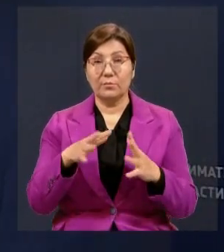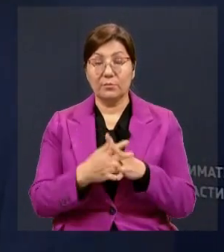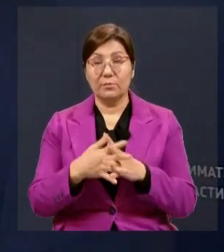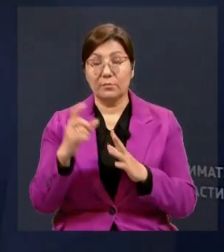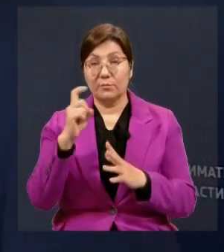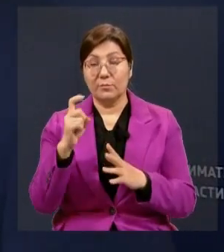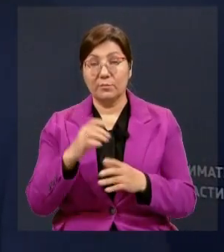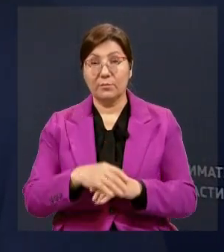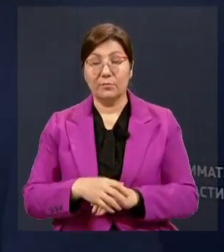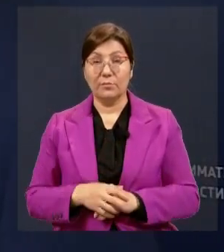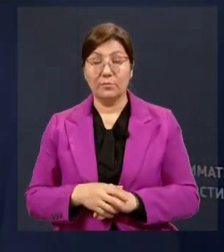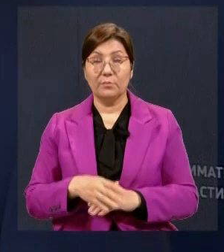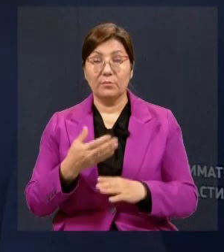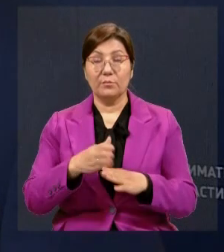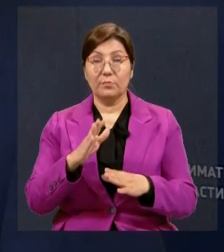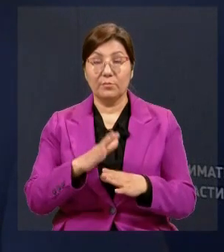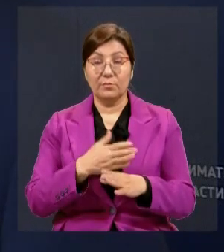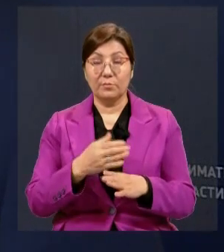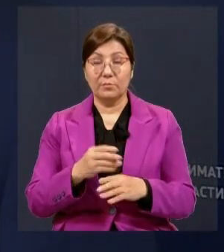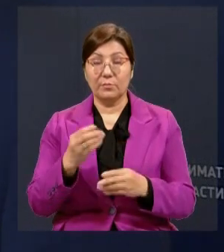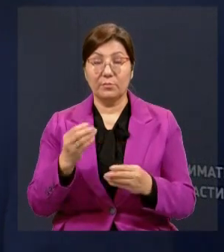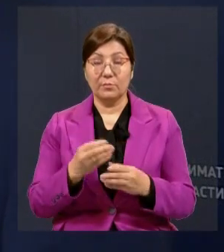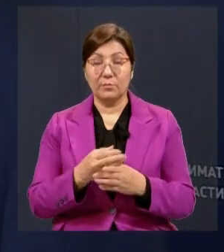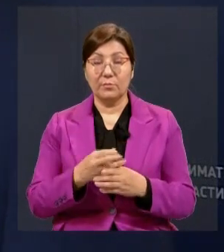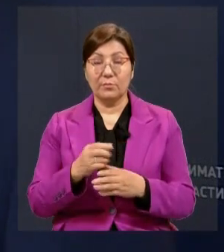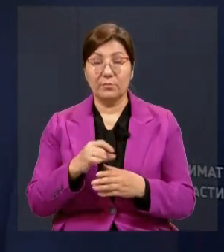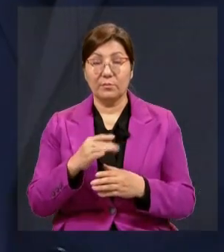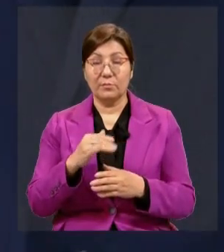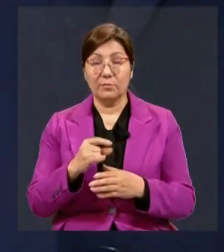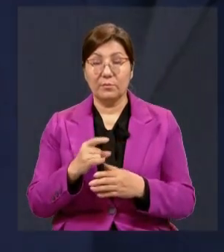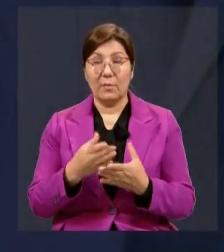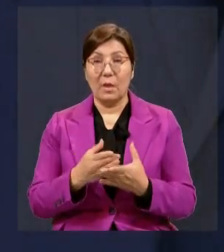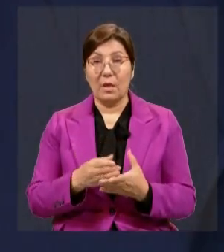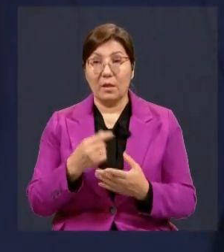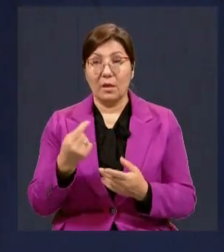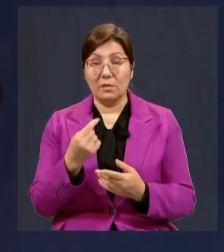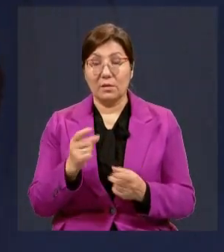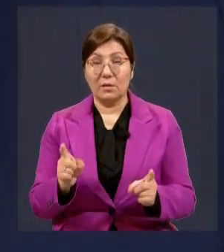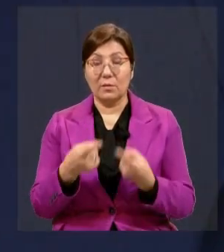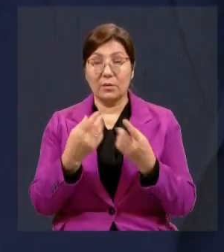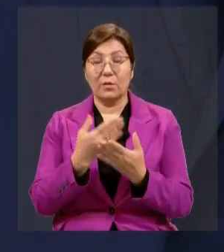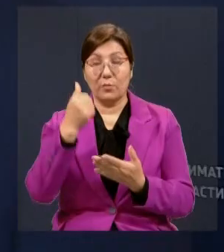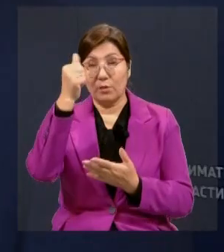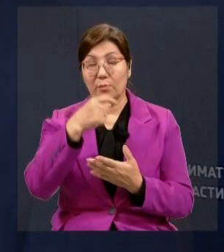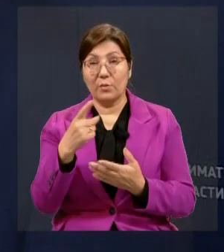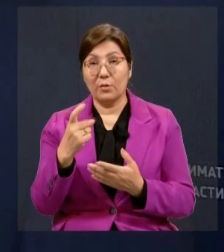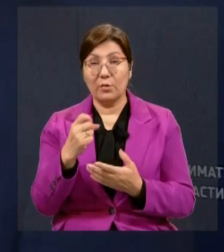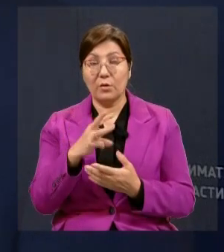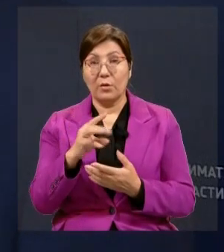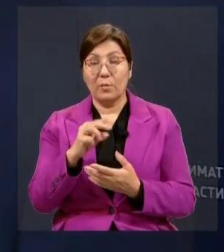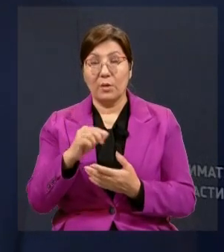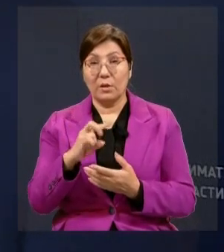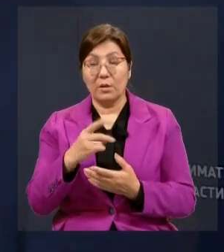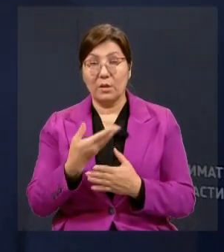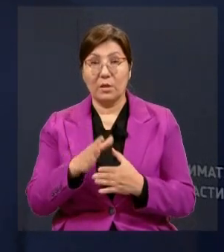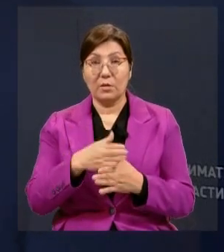кешеніне бөлініп жатқан қаржы көлемінің аздығынан шығып жатқан мәселелер бұл. Осының аясында өткен жылы 100 миллиард қаржы бөлініп,